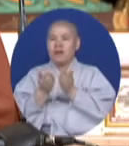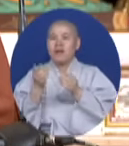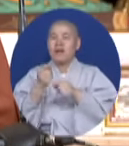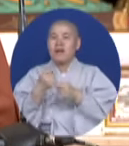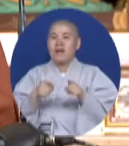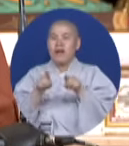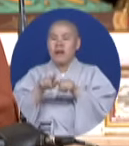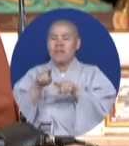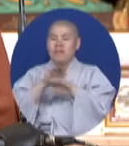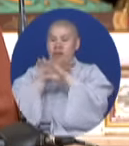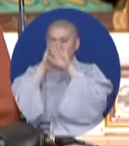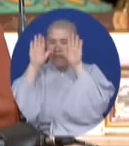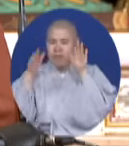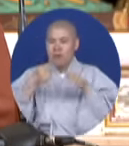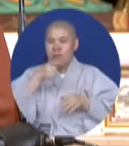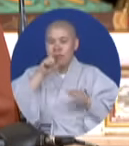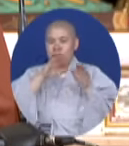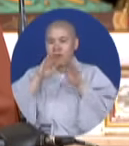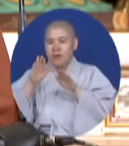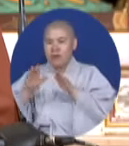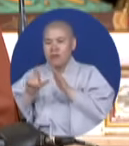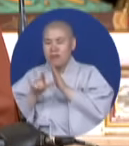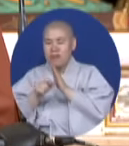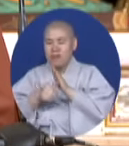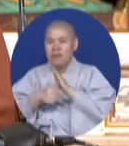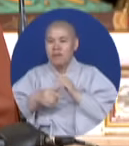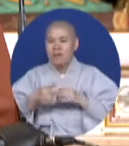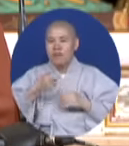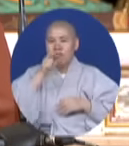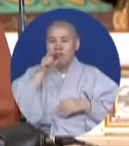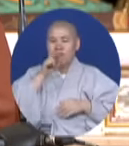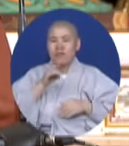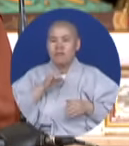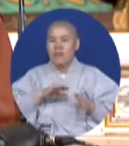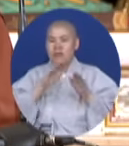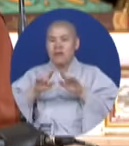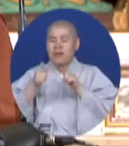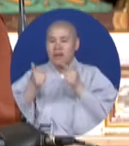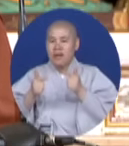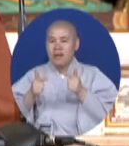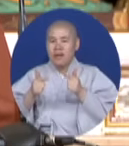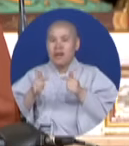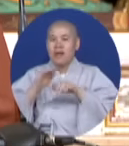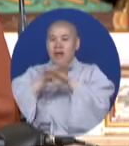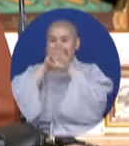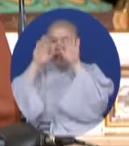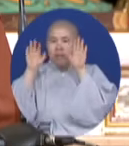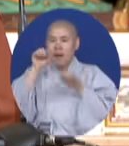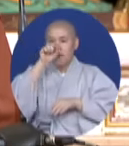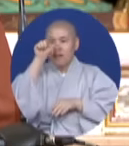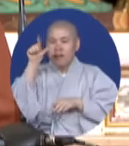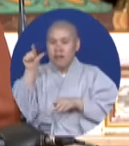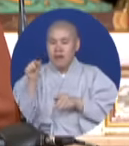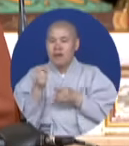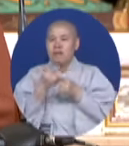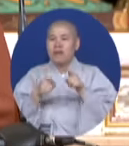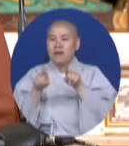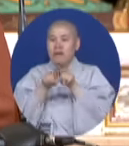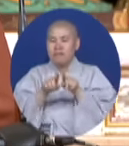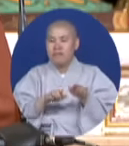때는 물만 흐르는 게 아니라 그 물 속에 밝은 달을 환하게 머금고 흐른다.